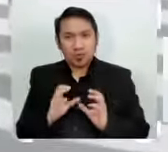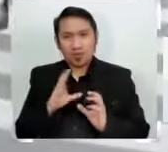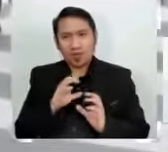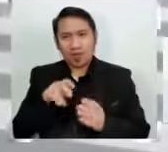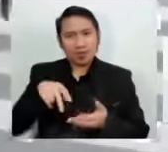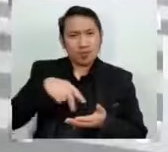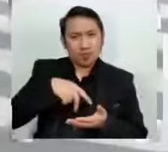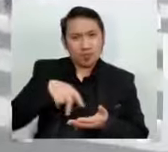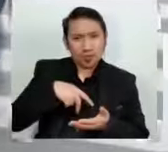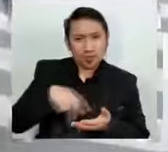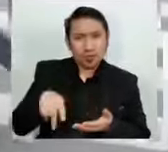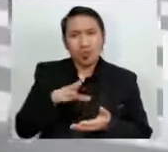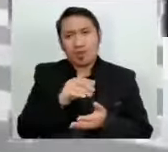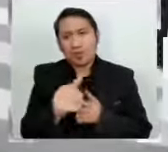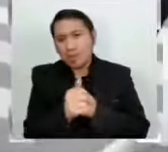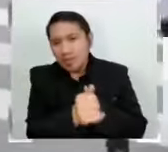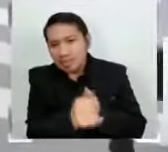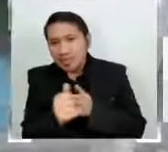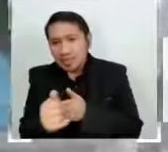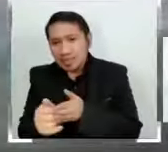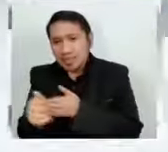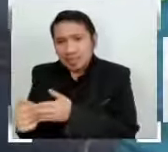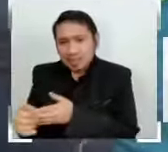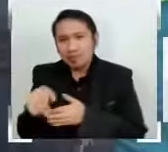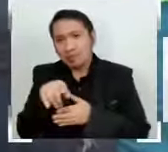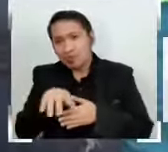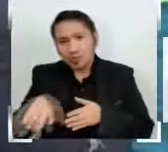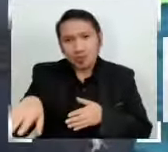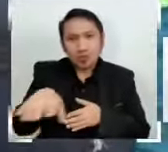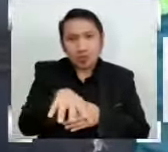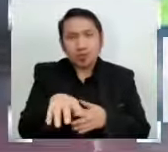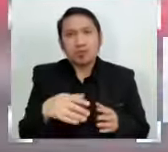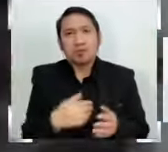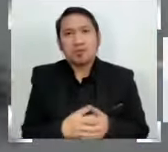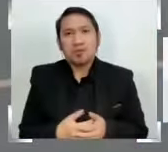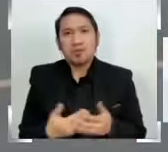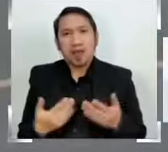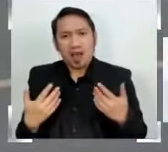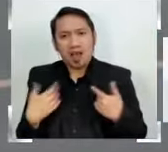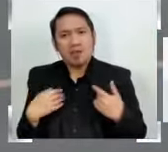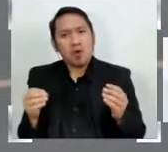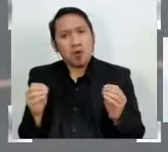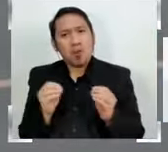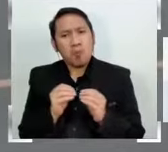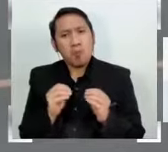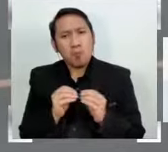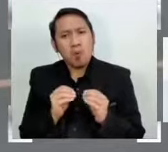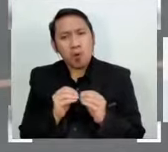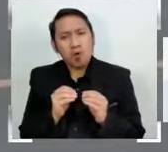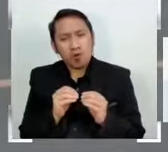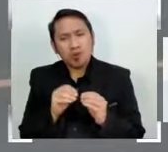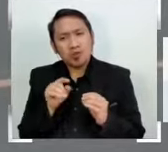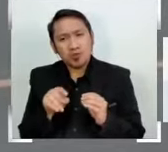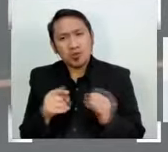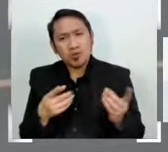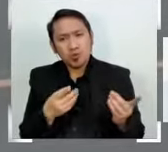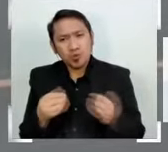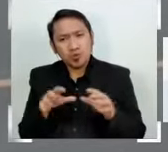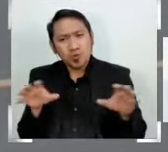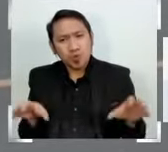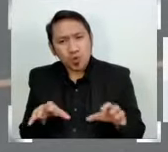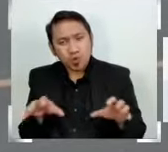motorista. At ayon kay Ramiro Hinojas, ginagawa niyang extra effort para hindi ma-bore yung mga nasa kalsada